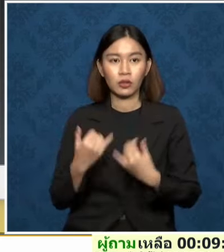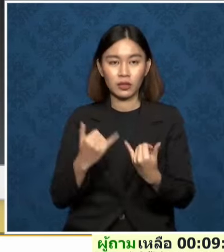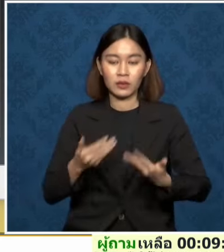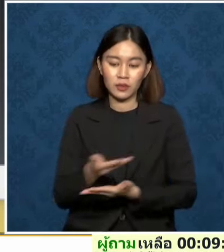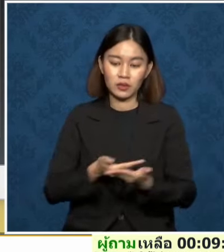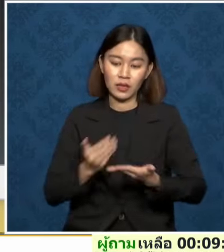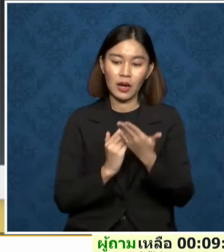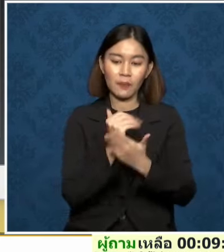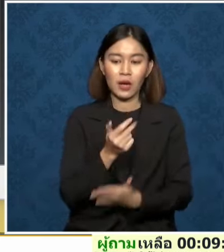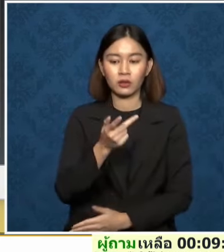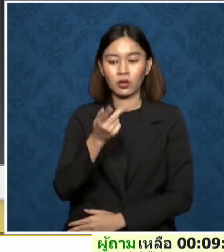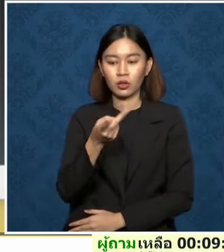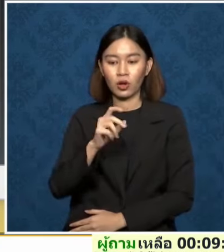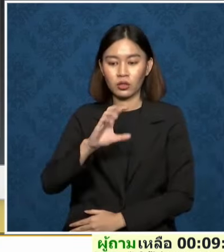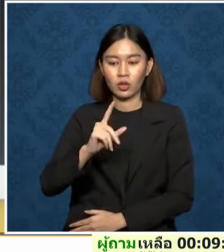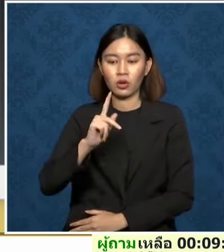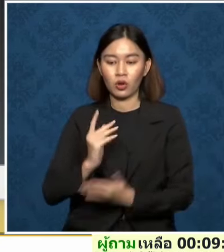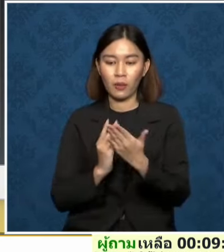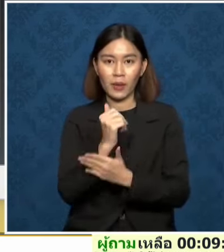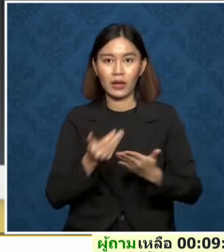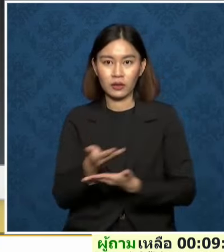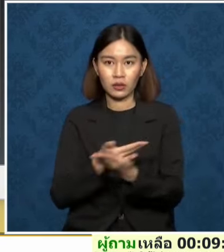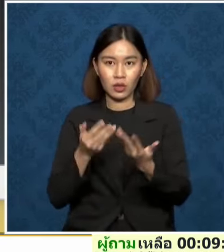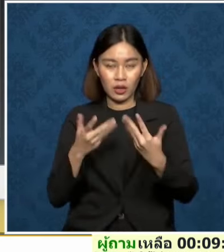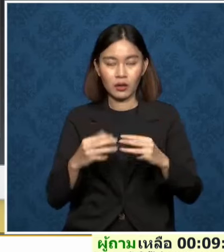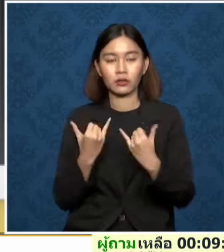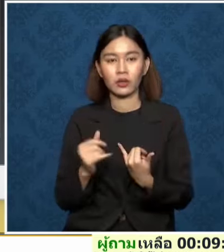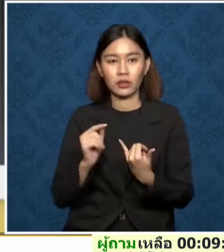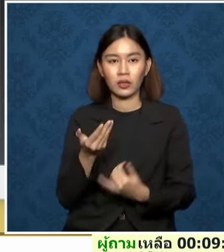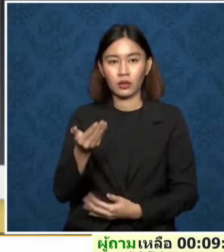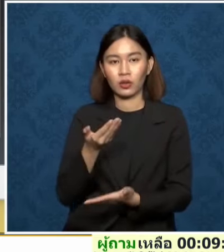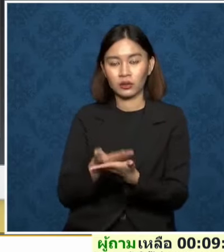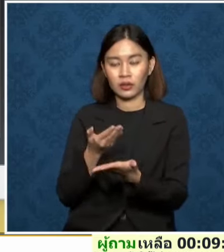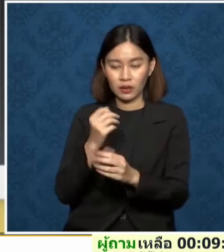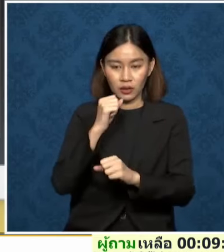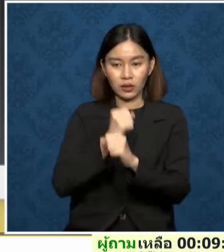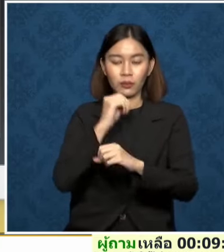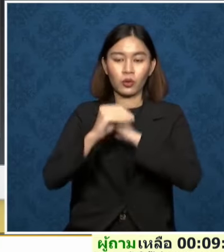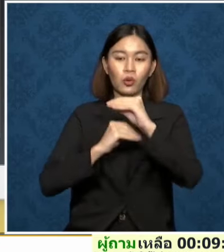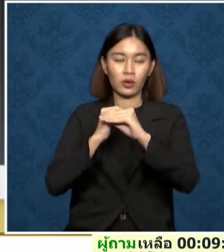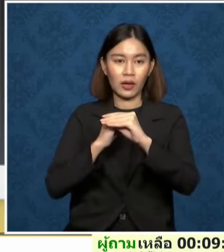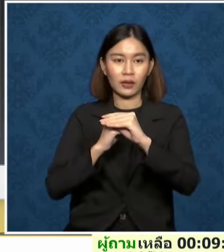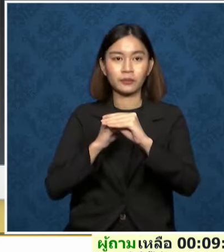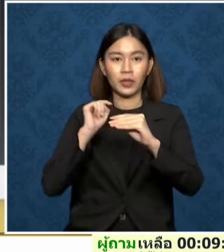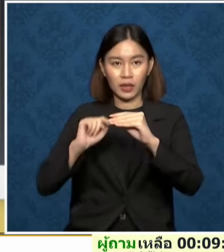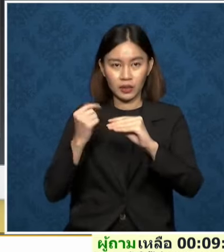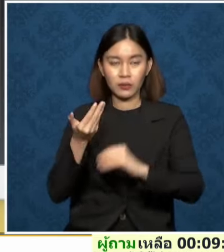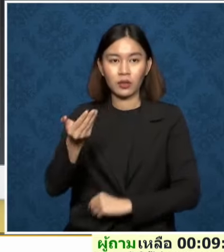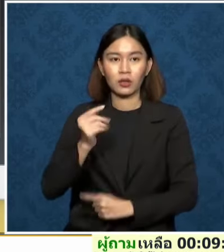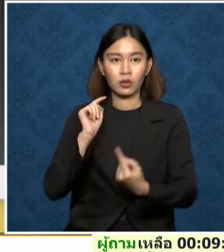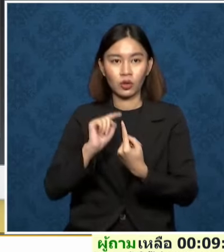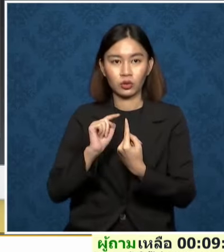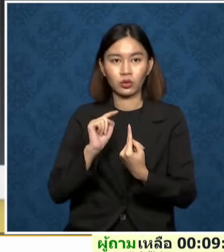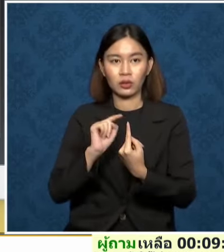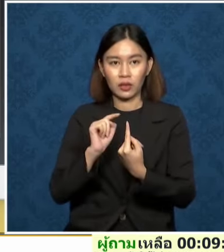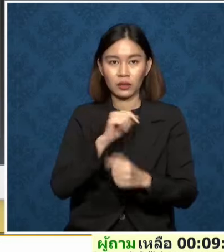านการพิชนาของขอชกอแล้วนะคะ ปัจจุบันนะคะ การขอนุมัดำเนินโงการกอสรางดังกล่านะคะก็จะขอได้ระ